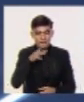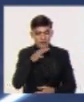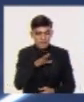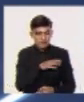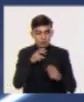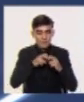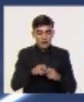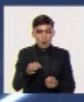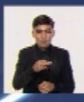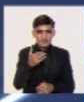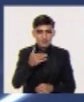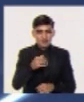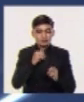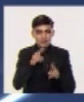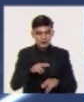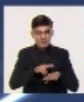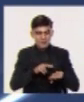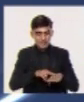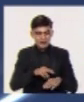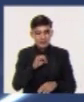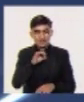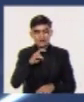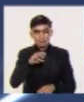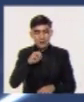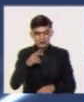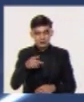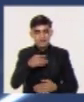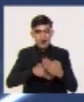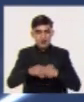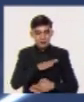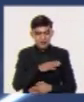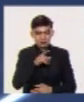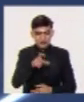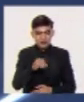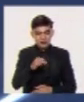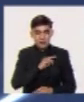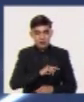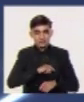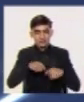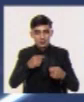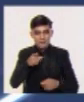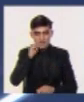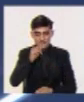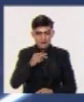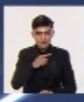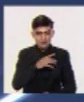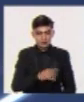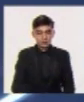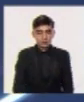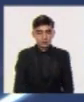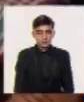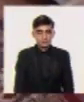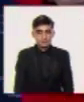тексеру жүргізген облыстық еңбек инспекциясы азаматтың мүгедек болып қалуына жұмыс беруші кінәлі деген қорытынды шығарды.